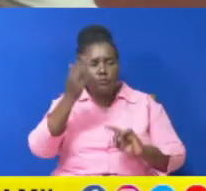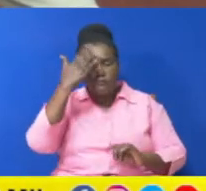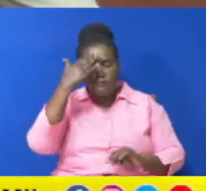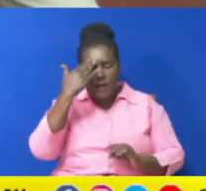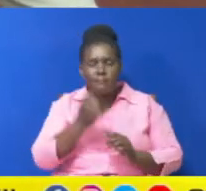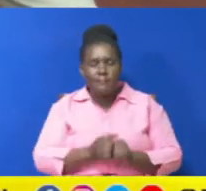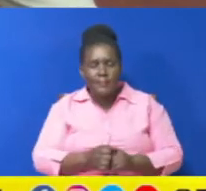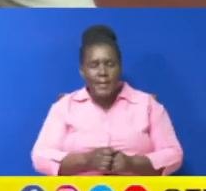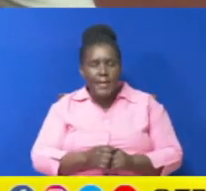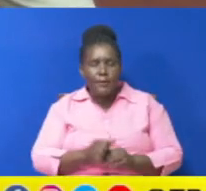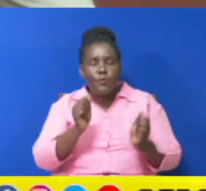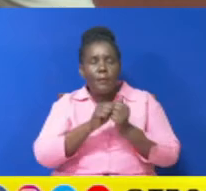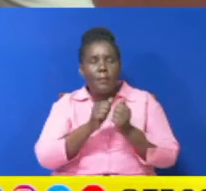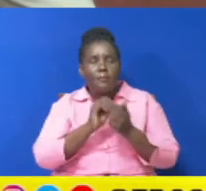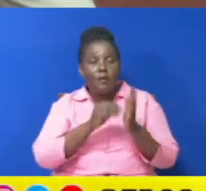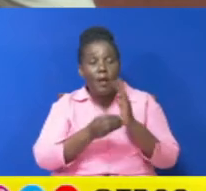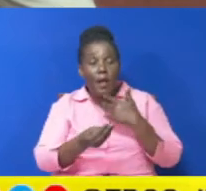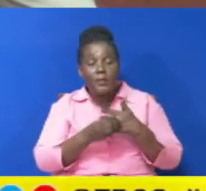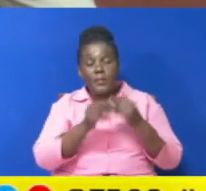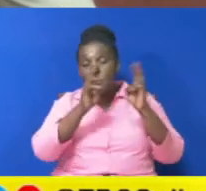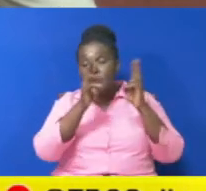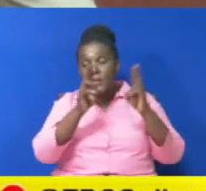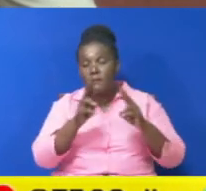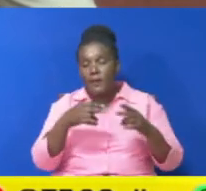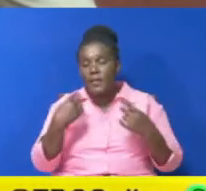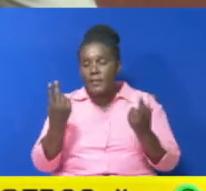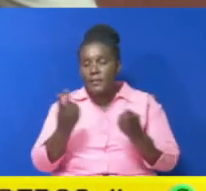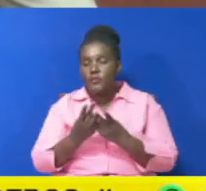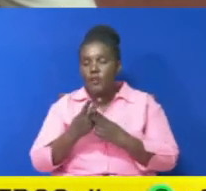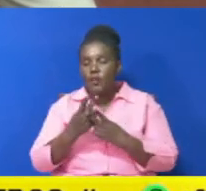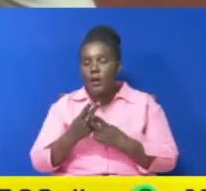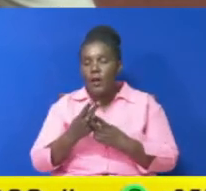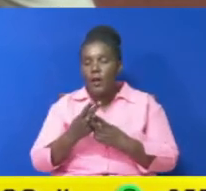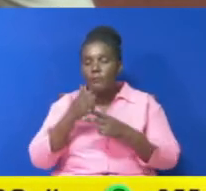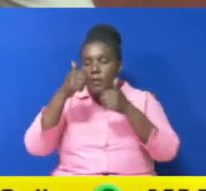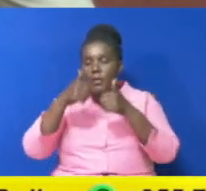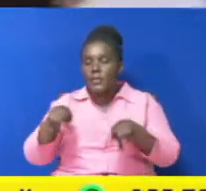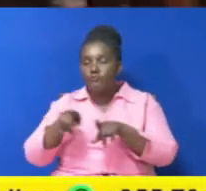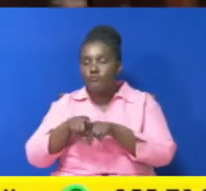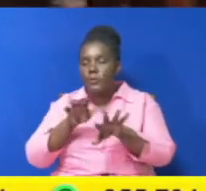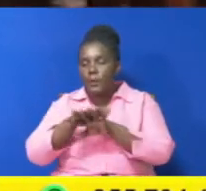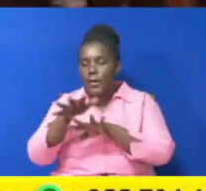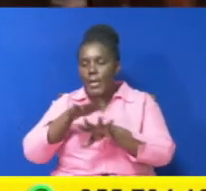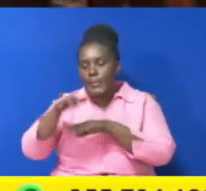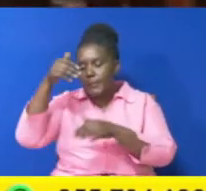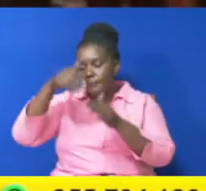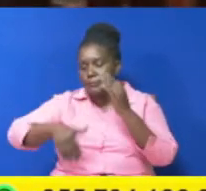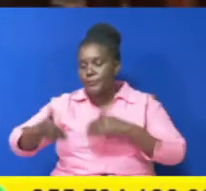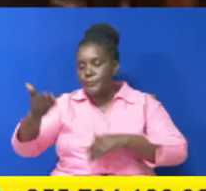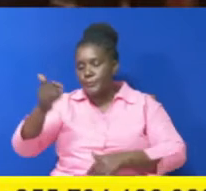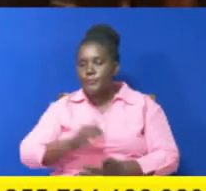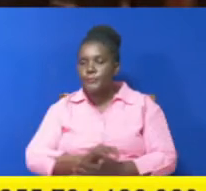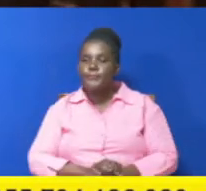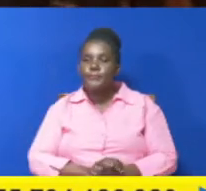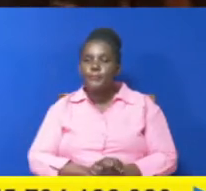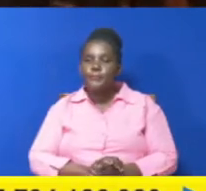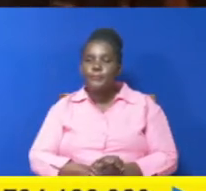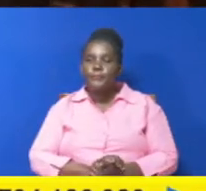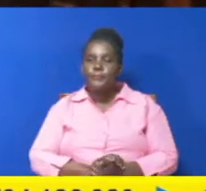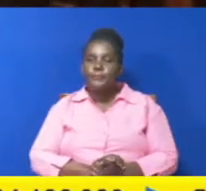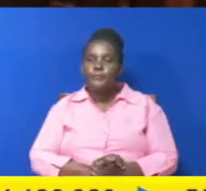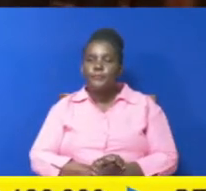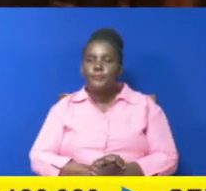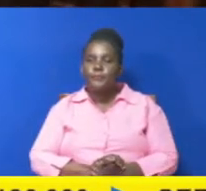katika mataifa mbalimbali kama namna alivyoandaa Nyambona Masamba. Habari za mataifa mbalimbali zinaanzia huko Mashariki ya